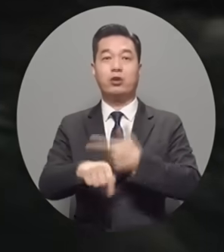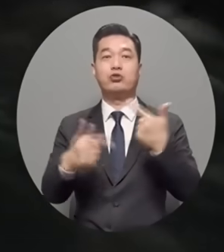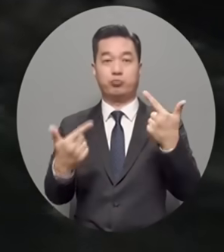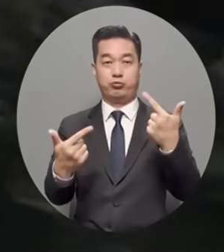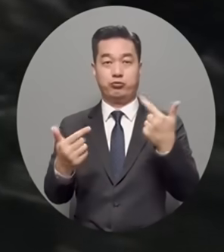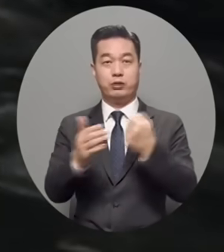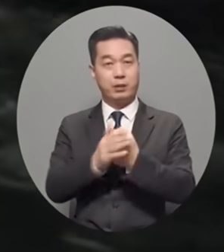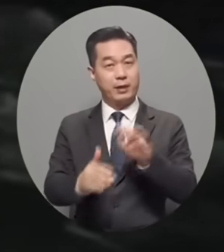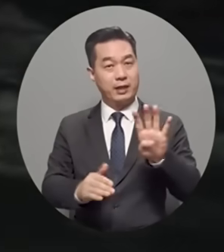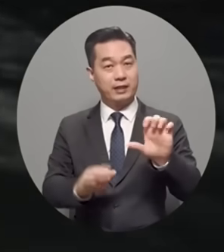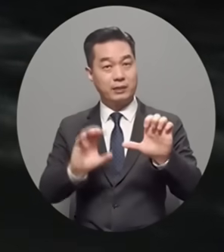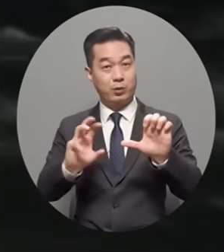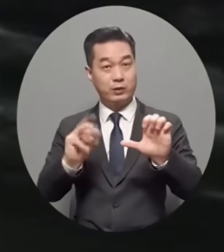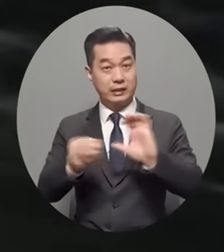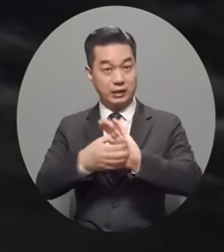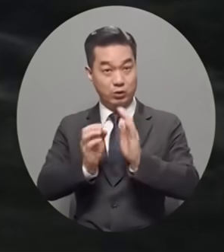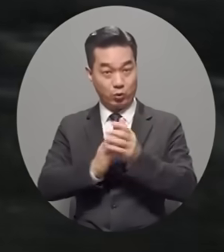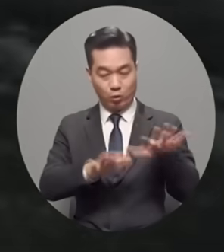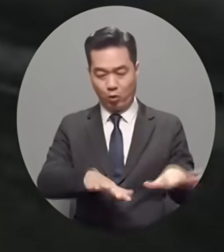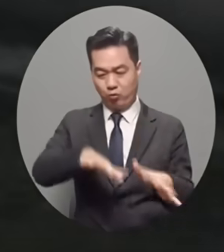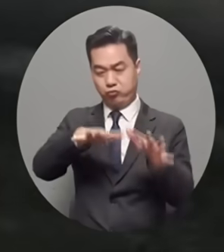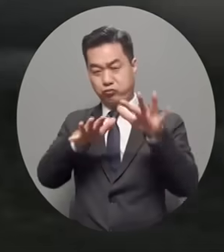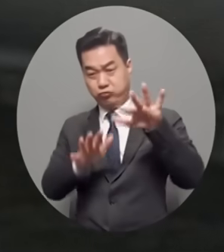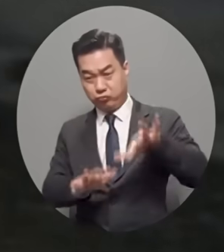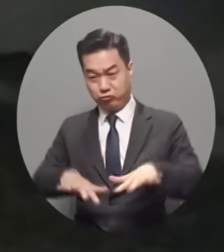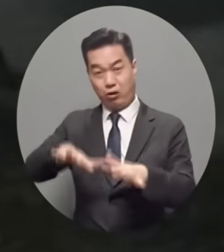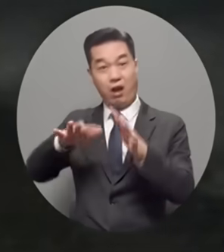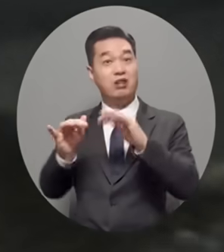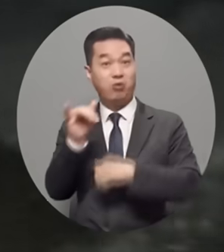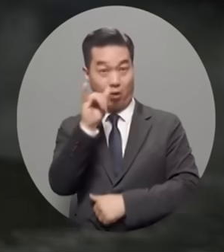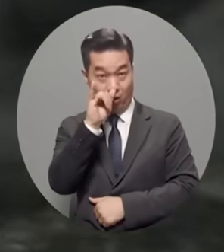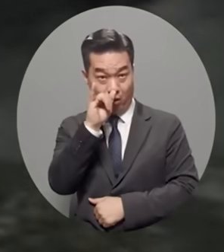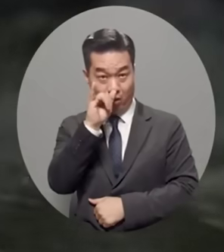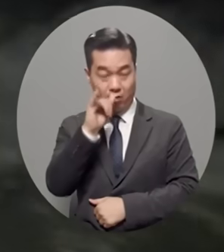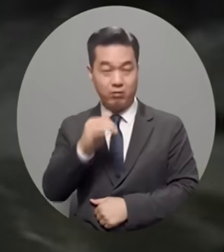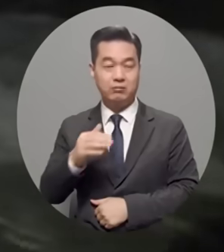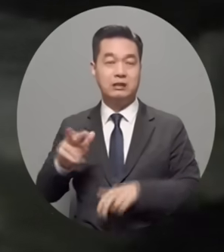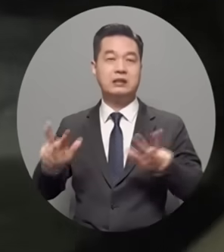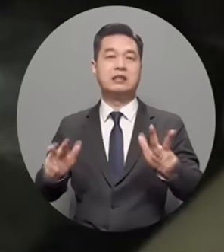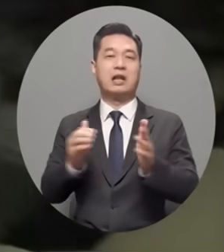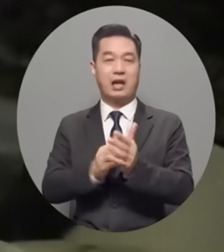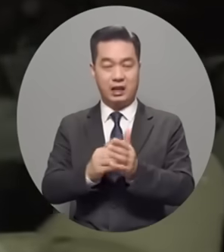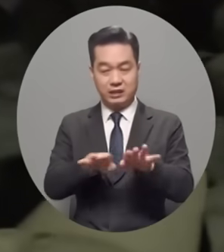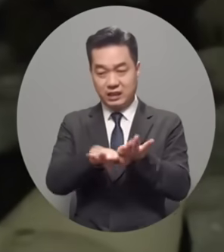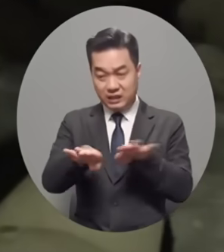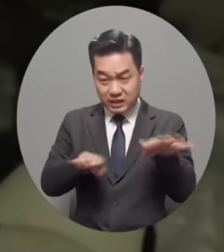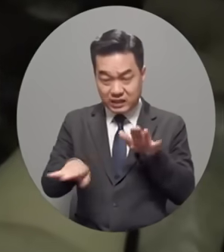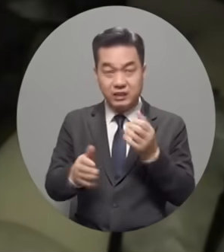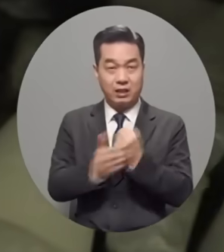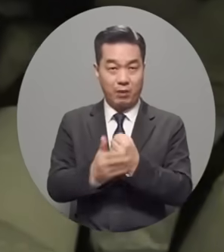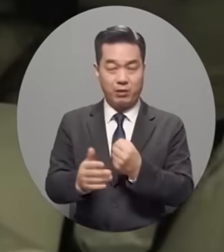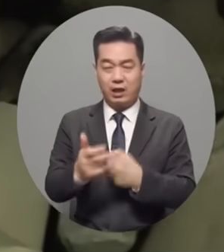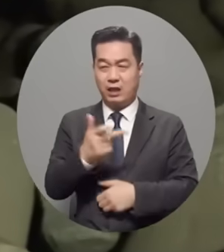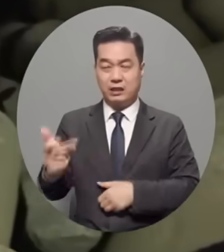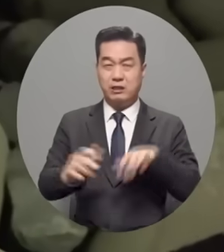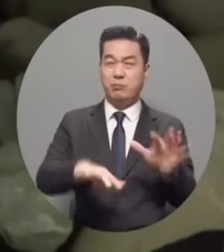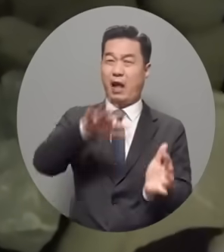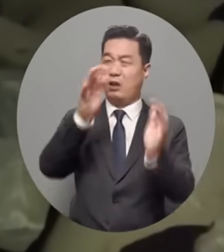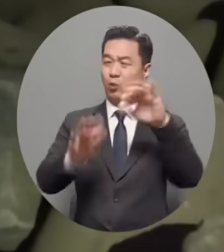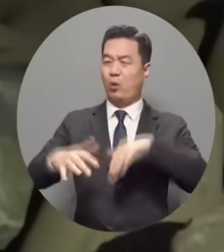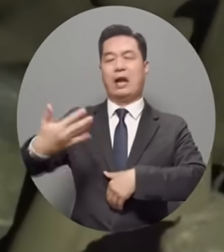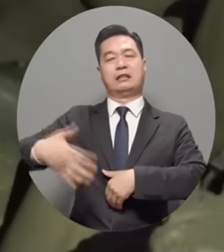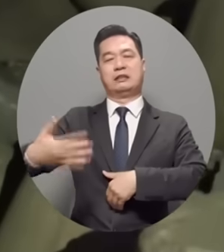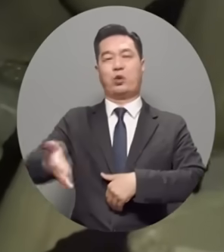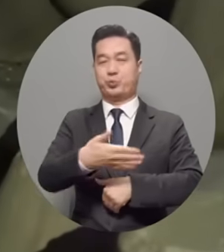최대 45cm의 지진 해일이 발생했습니다. 다행히 아직까지는 지진 여파로 인한 더 큰 파도 등은 감지되지